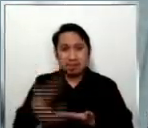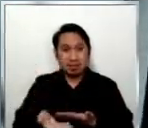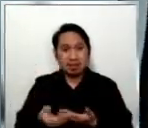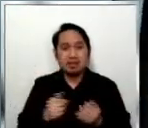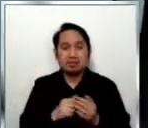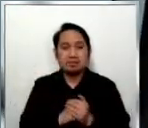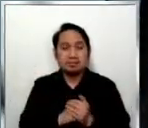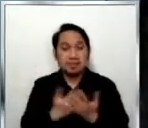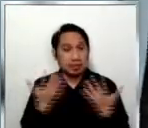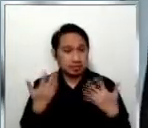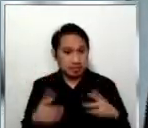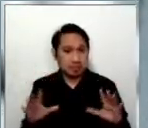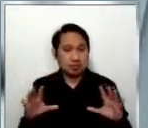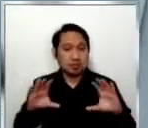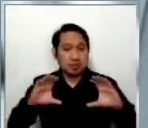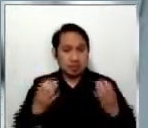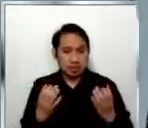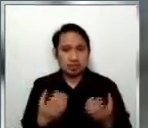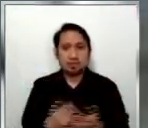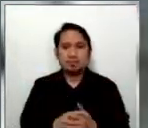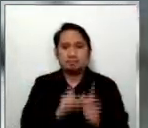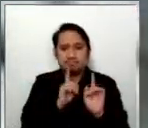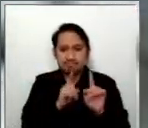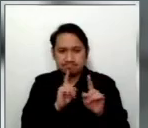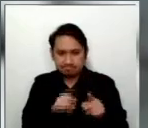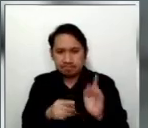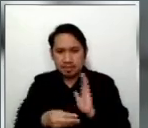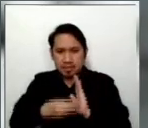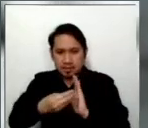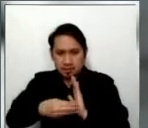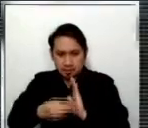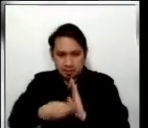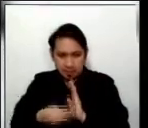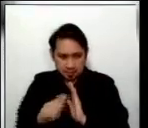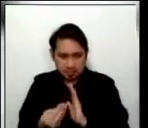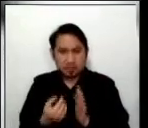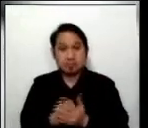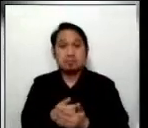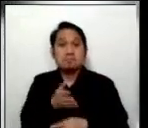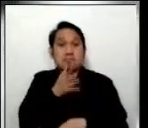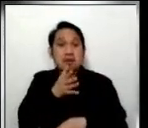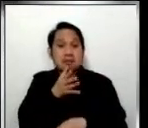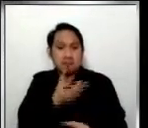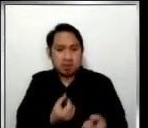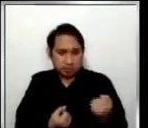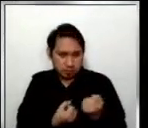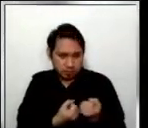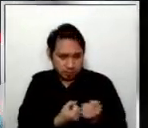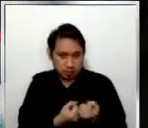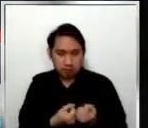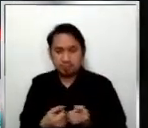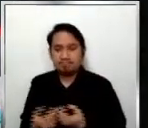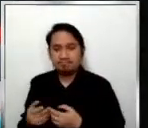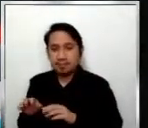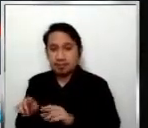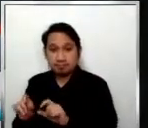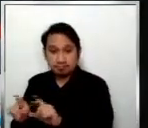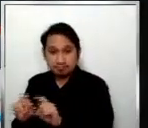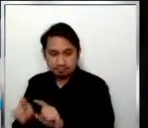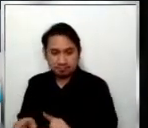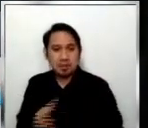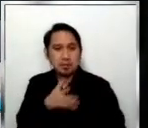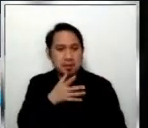pagsagot naman ng modules ang inaatupag ni Micah. Nakaalalay sa kanyang ina habang nagtitinda. Ma'am, masipag po yan kasi